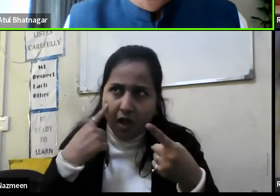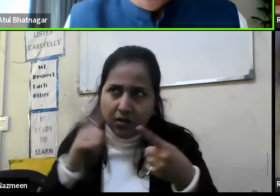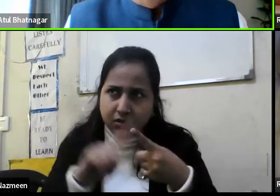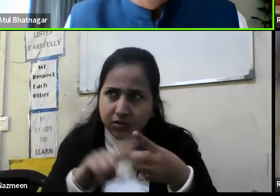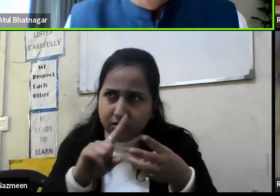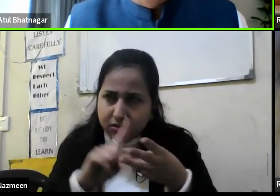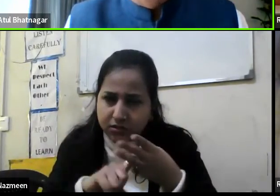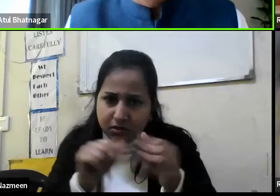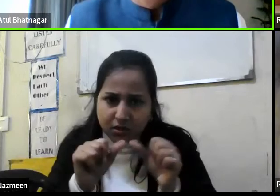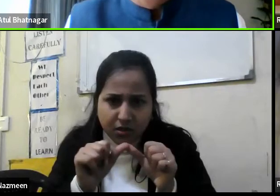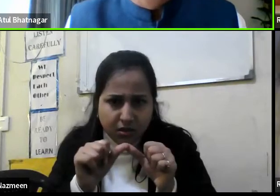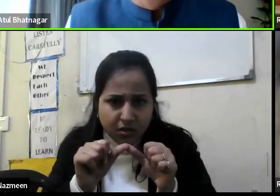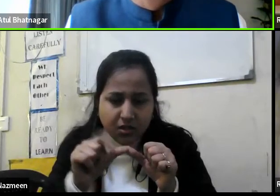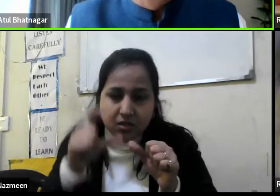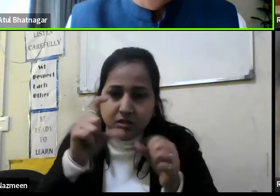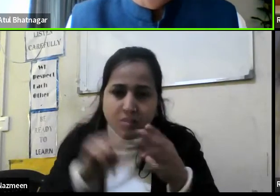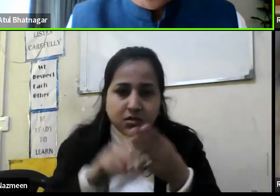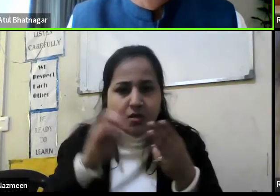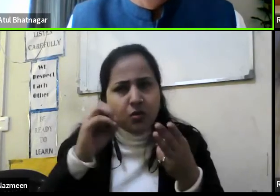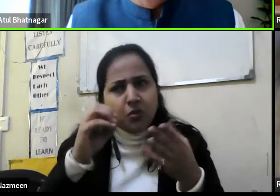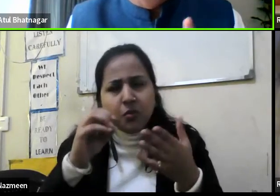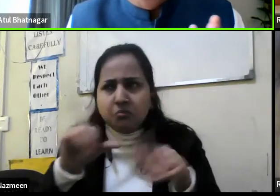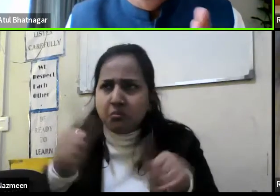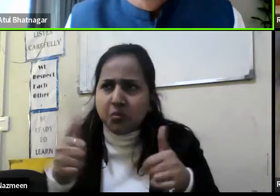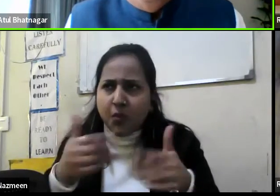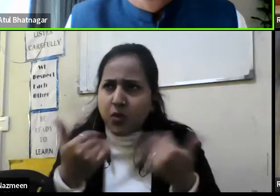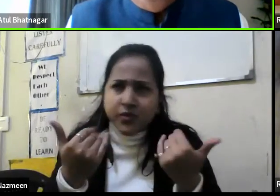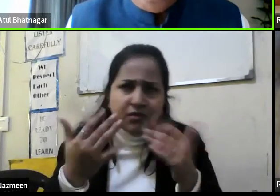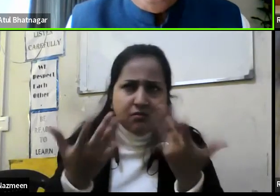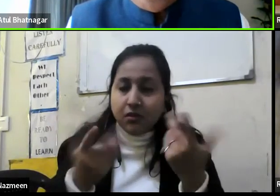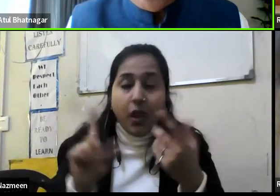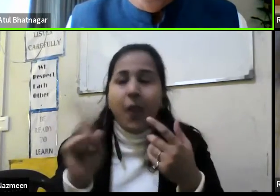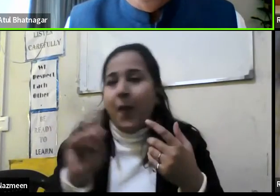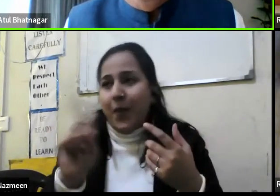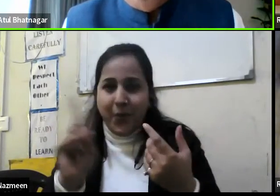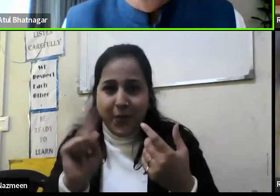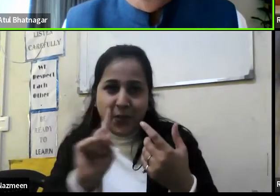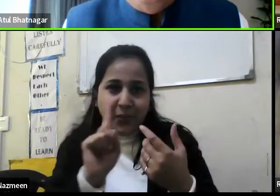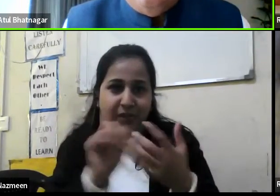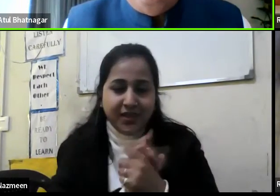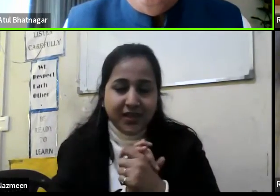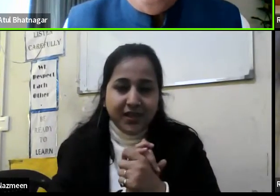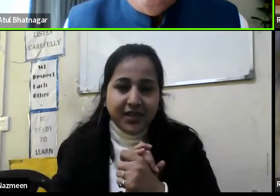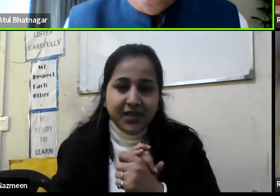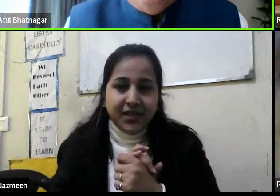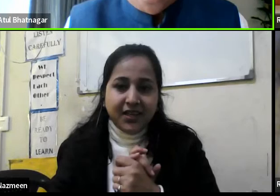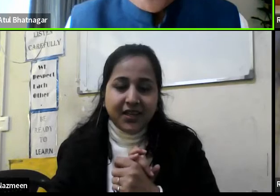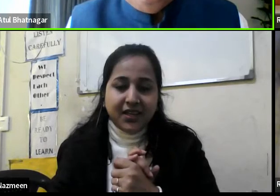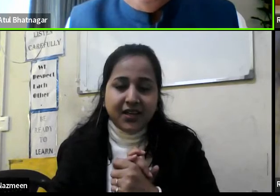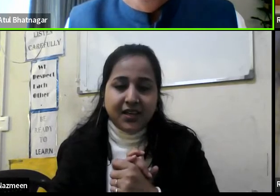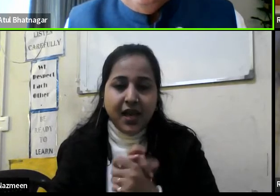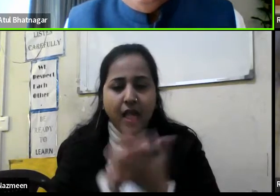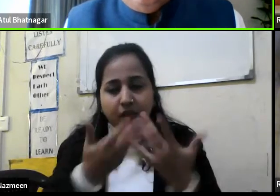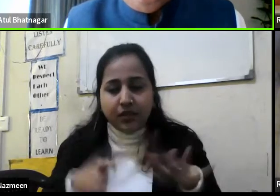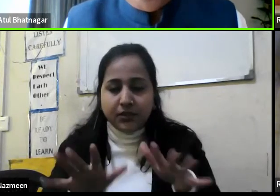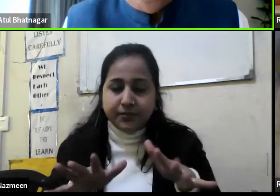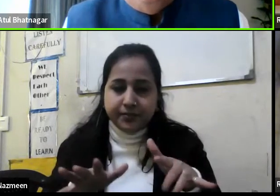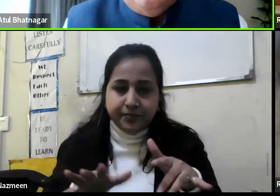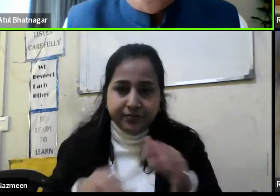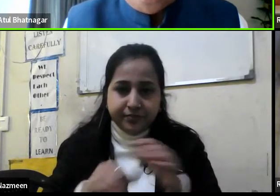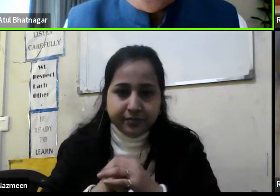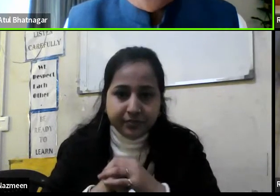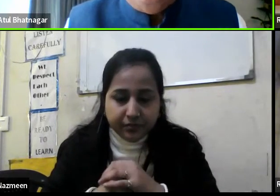बैकग्राउंड्स? ऐसा बिल्कुल नहीं है। और मैं तो ये कहूँगा, देखिए रंजन जी मेरे सीनियर हैं फ्रॉम आईआईटी कानपुर, और मैंने